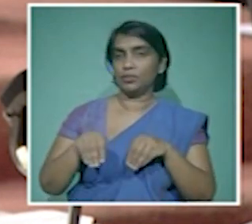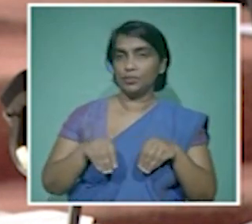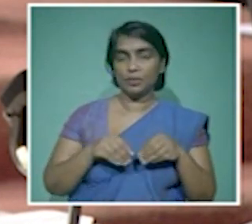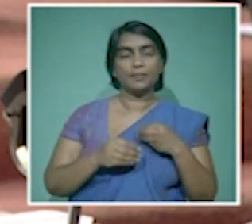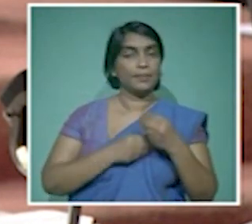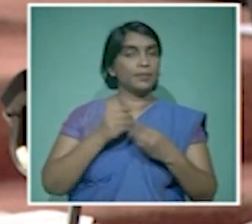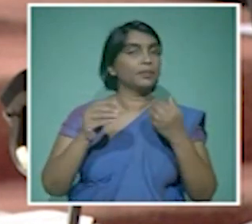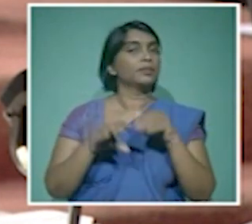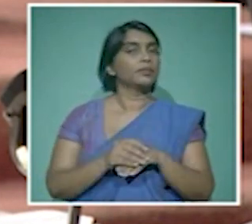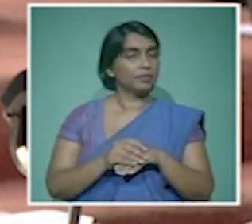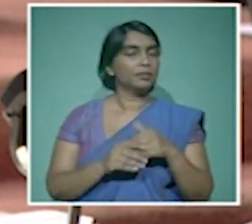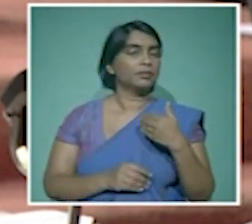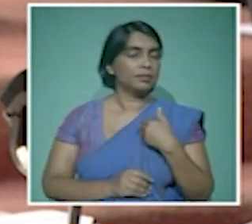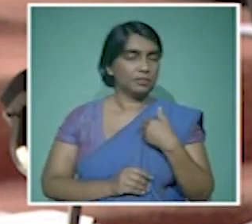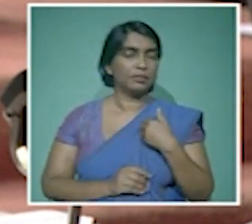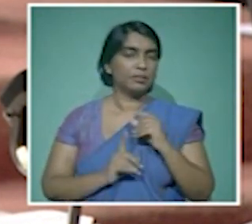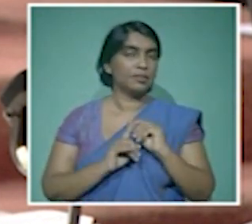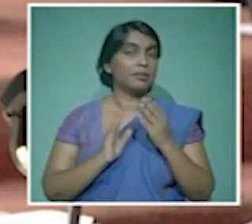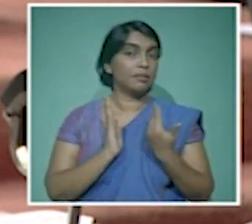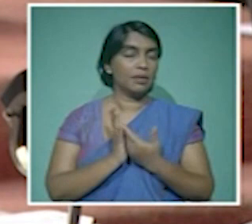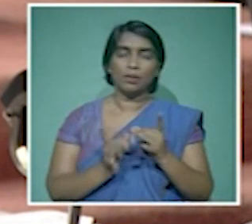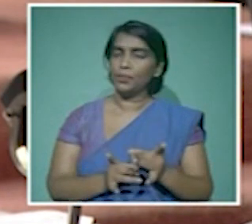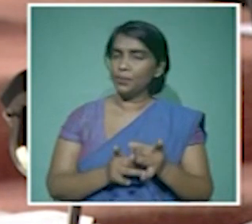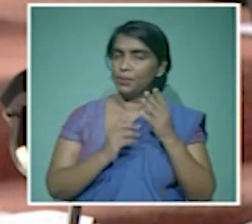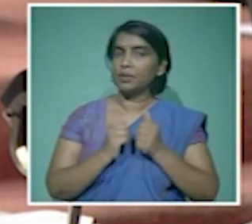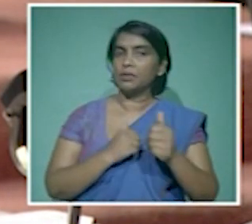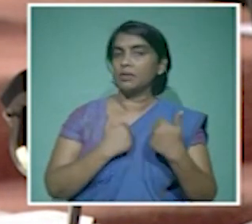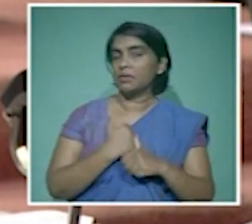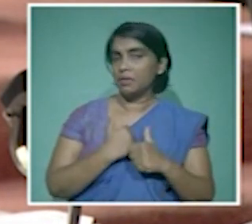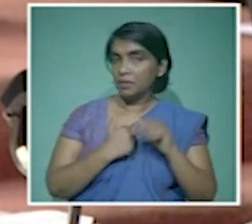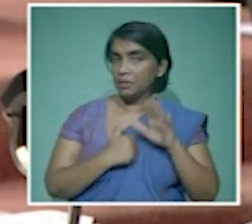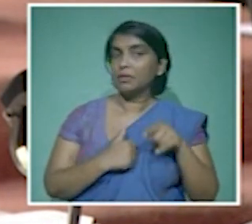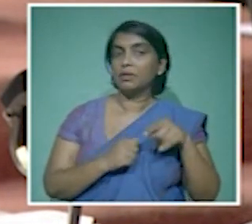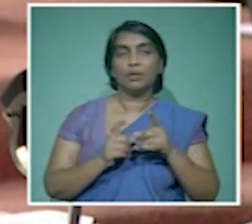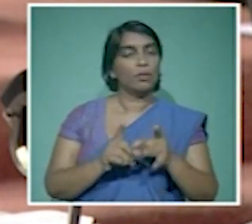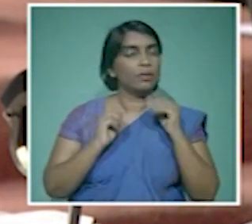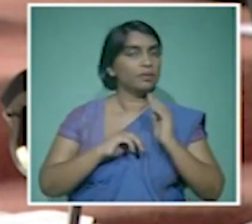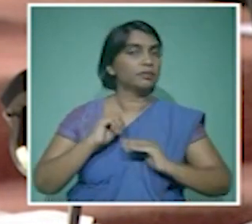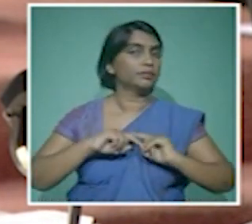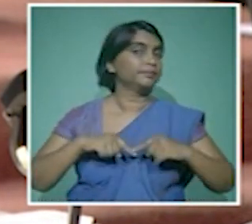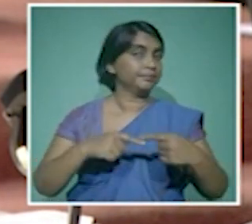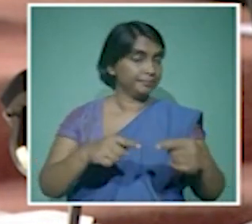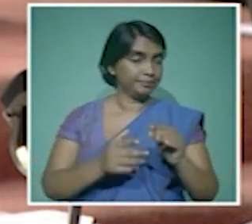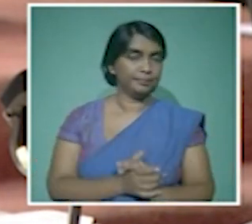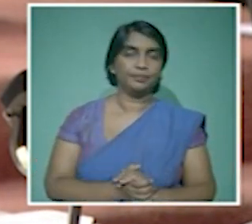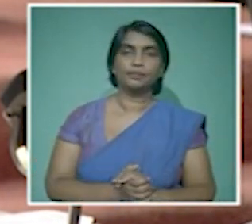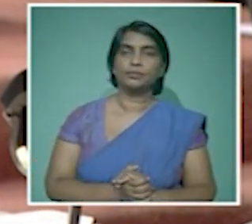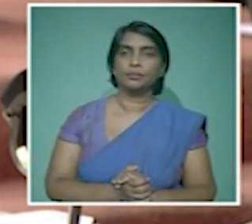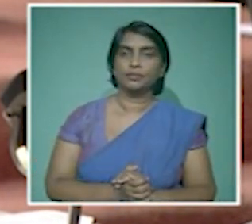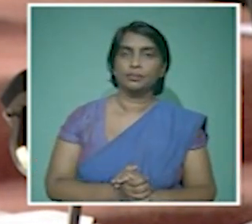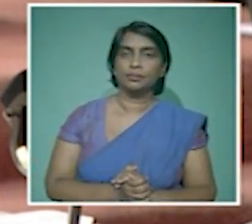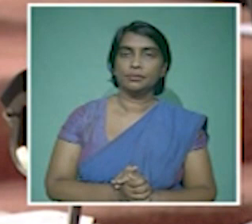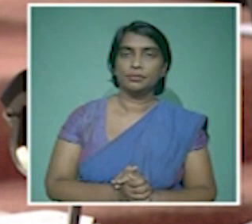வேண்டும், அதை சரியான முறையிலே நடைமுறைப்படுத்த வேண்டும். அதை நடைமுறைப்படுத்துவதன் கர்வந்துவந்தாமினித்து